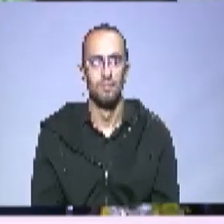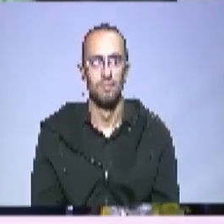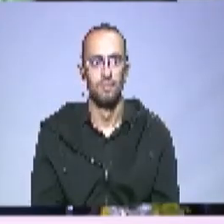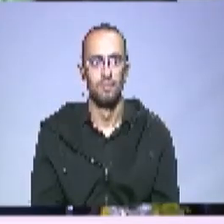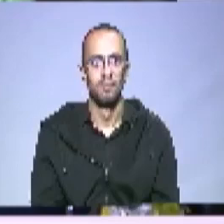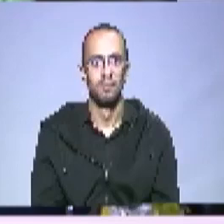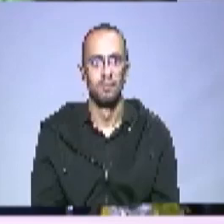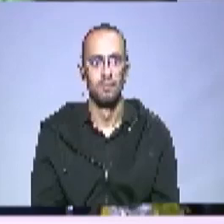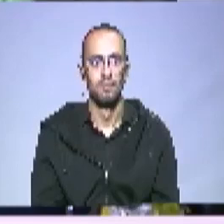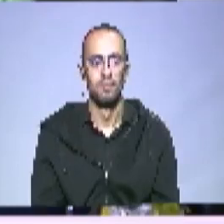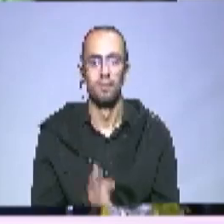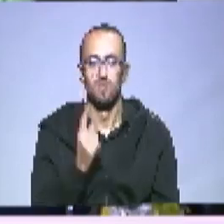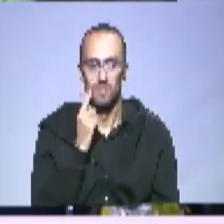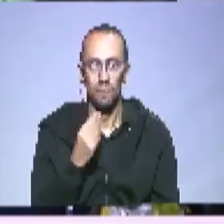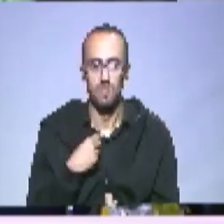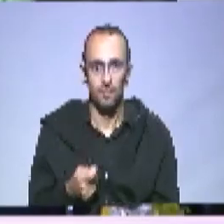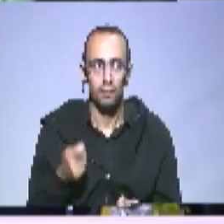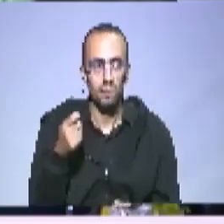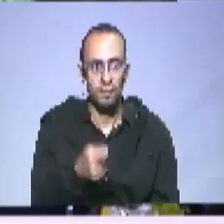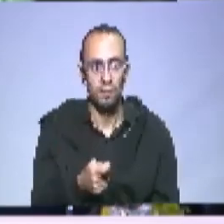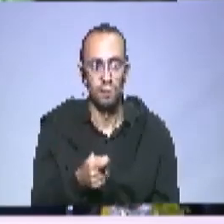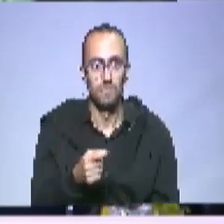ندي بقى أستاذة دكتورة دبس